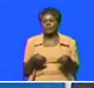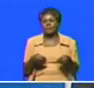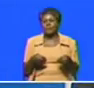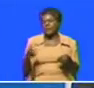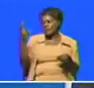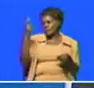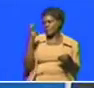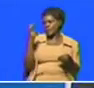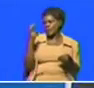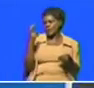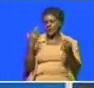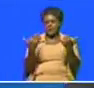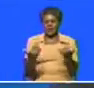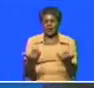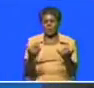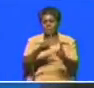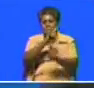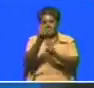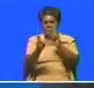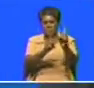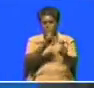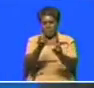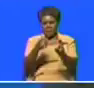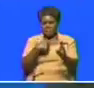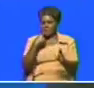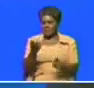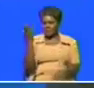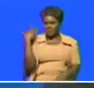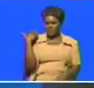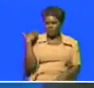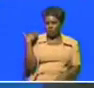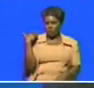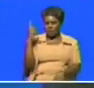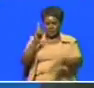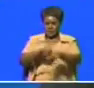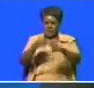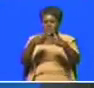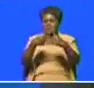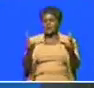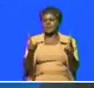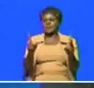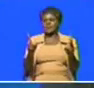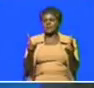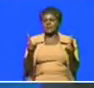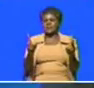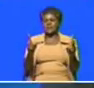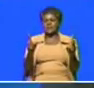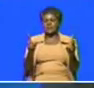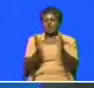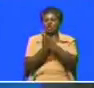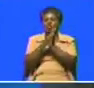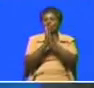Na mtazamaji, sasa tuingie kwenye mahojiano kama nilivyokuarifu hapo wakati tukianza, na ni taarifa ambazo tupia tulikuwa